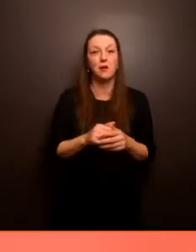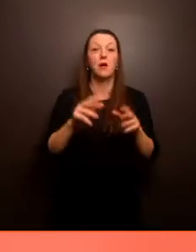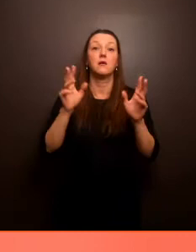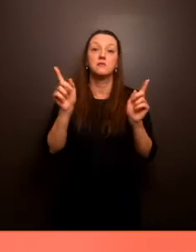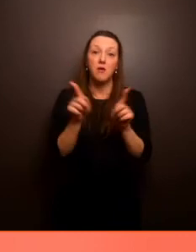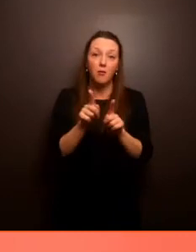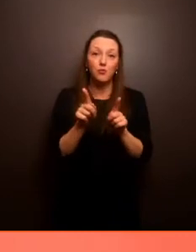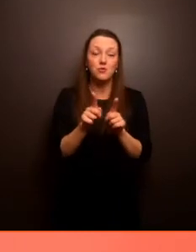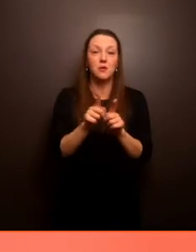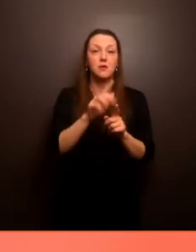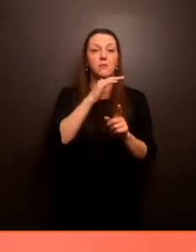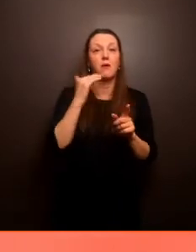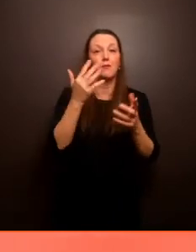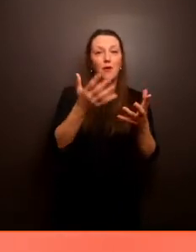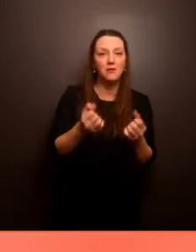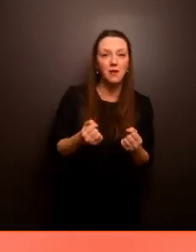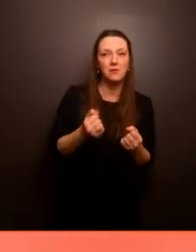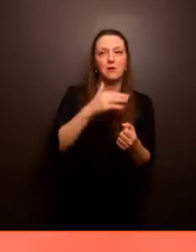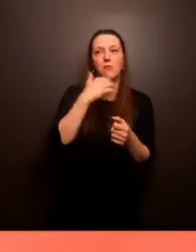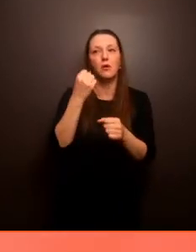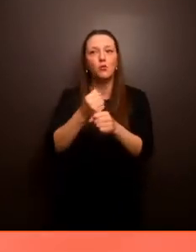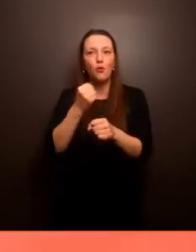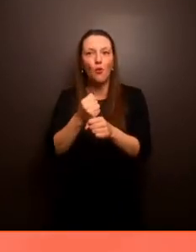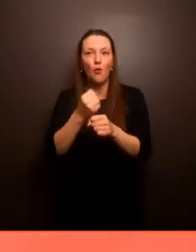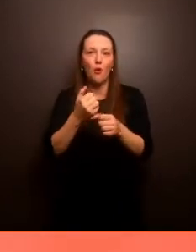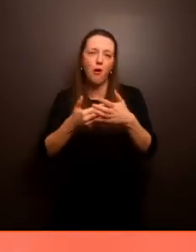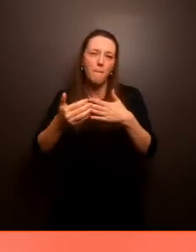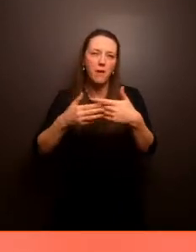valdkondi, ettevõtteid, töid, mida ei olegi võimalik kaugtöö korras teha.